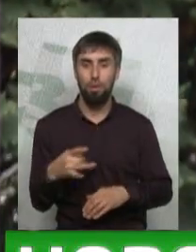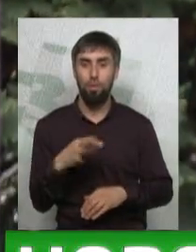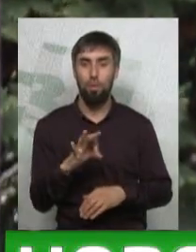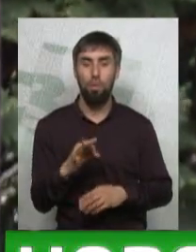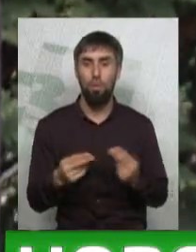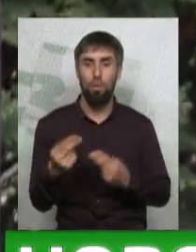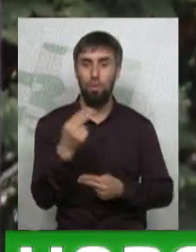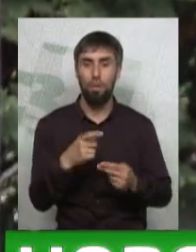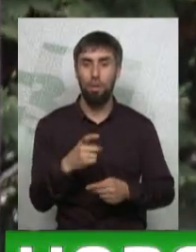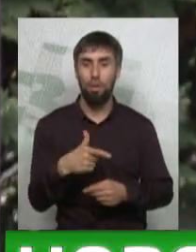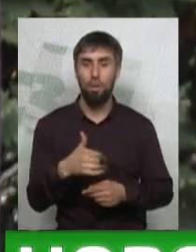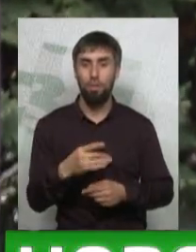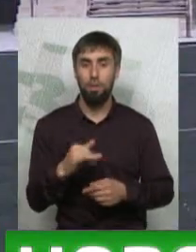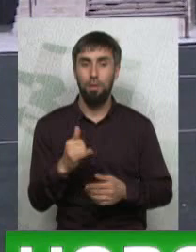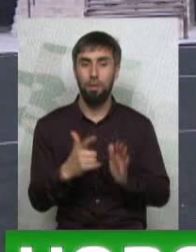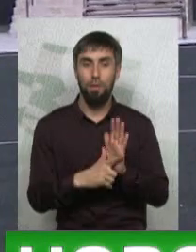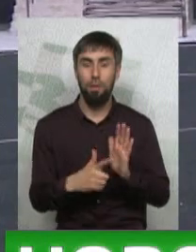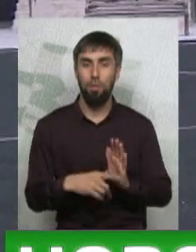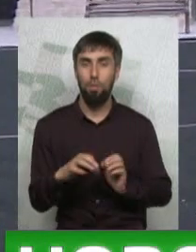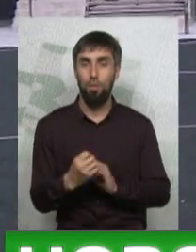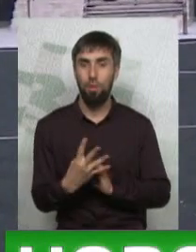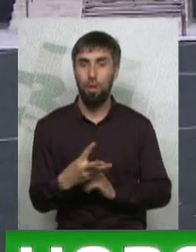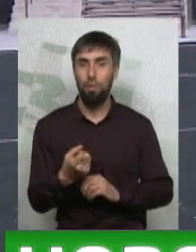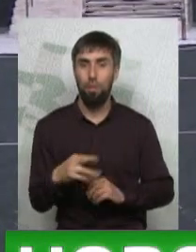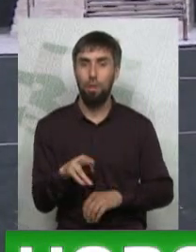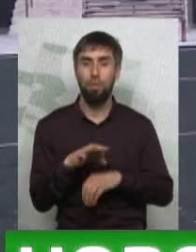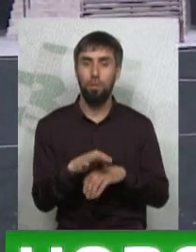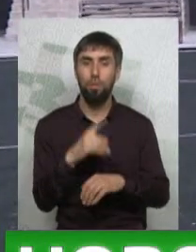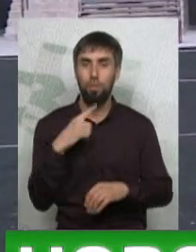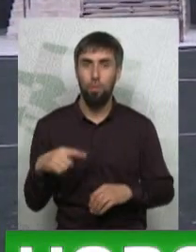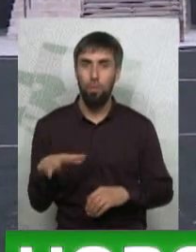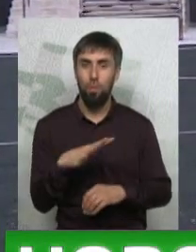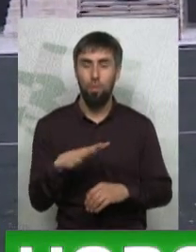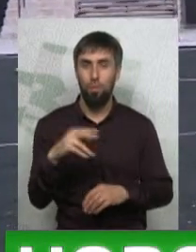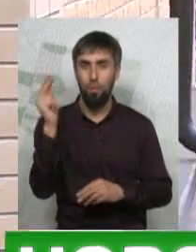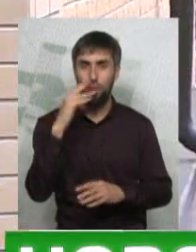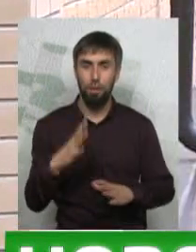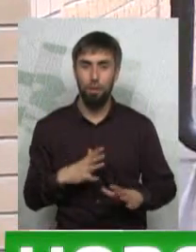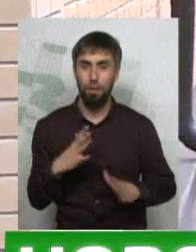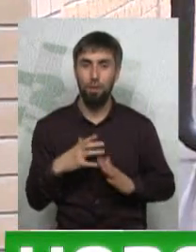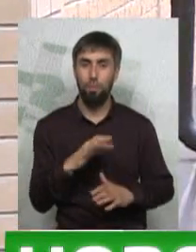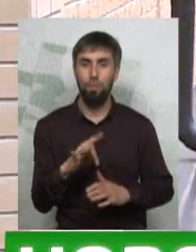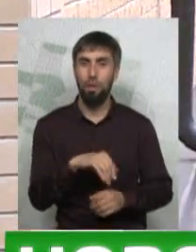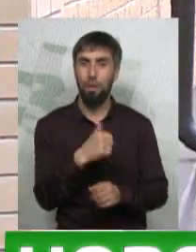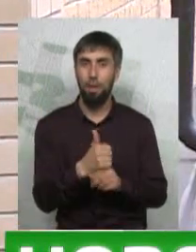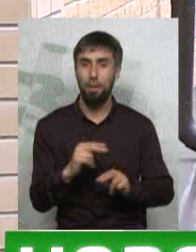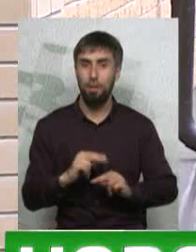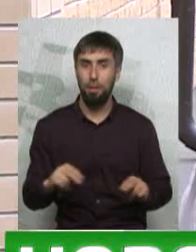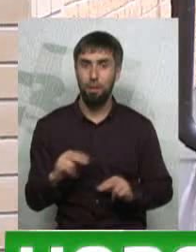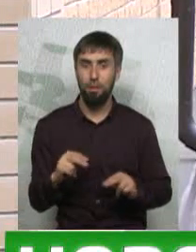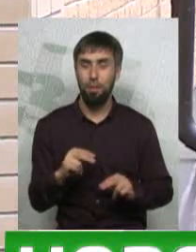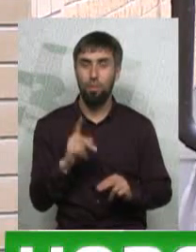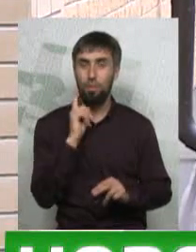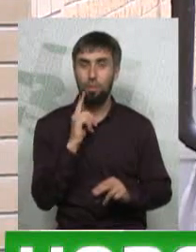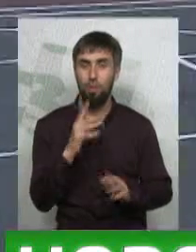по художественной гимнастике, а 7 по 14 мая пройдут всероссийские учебно-тренировочные сборы с главным тренером